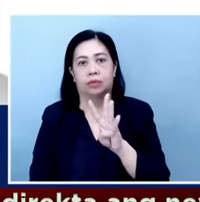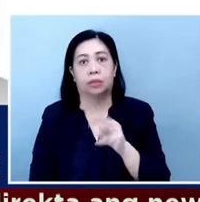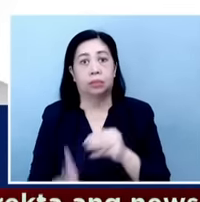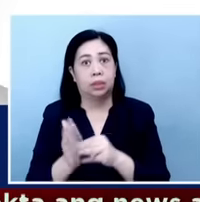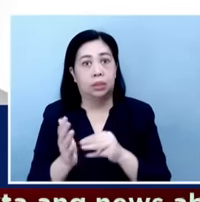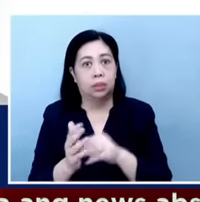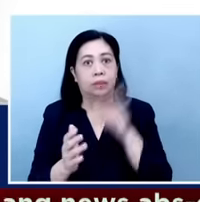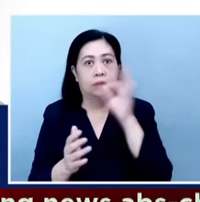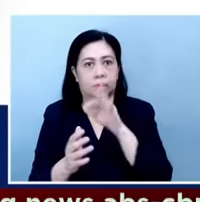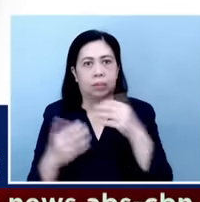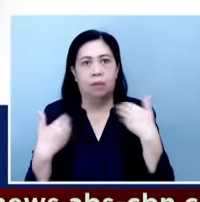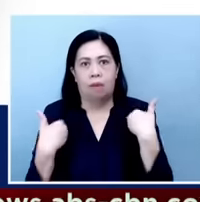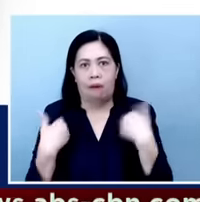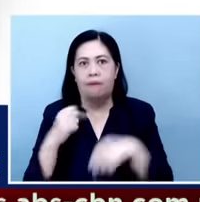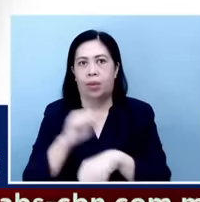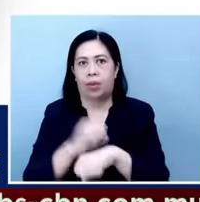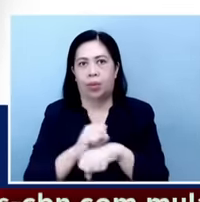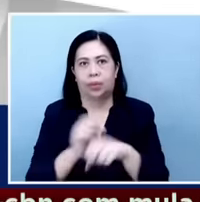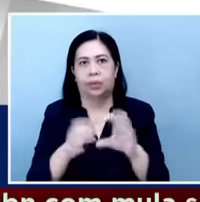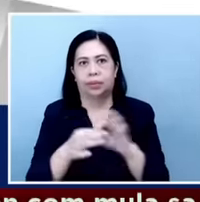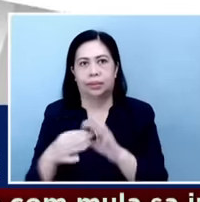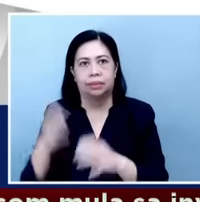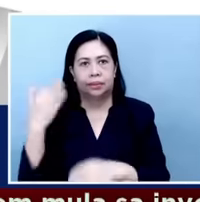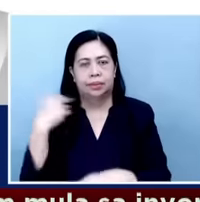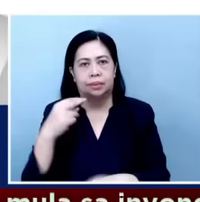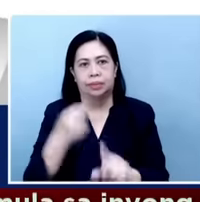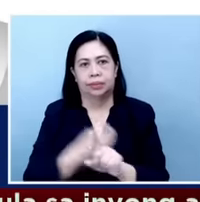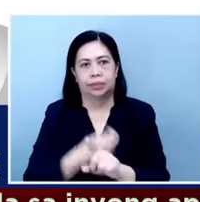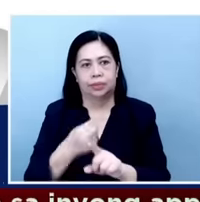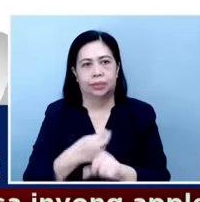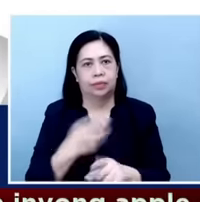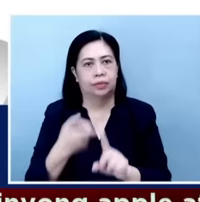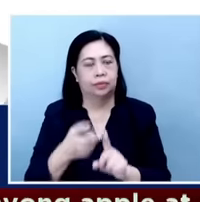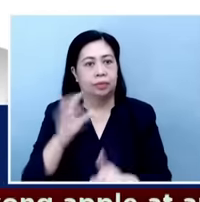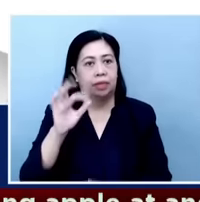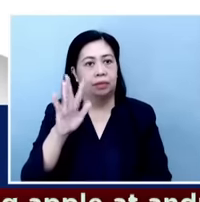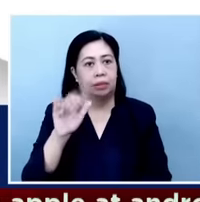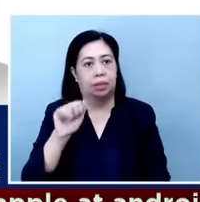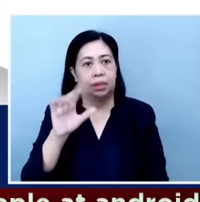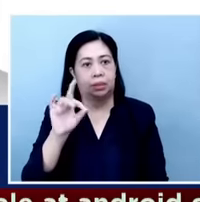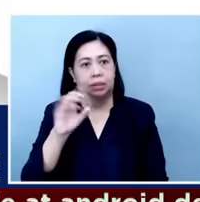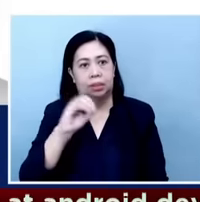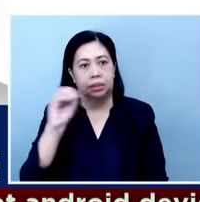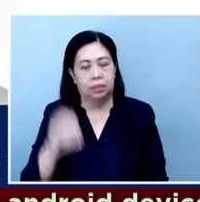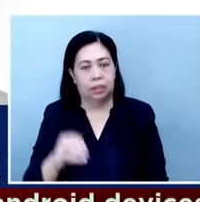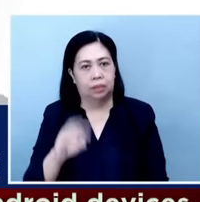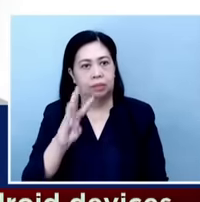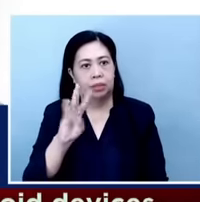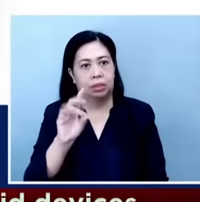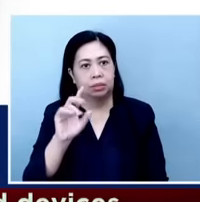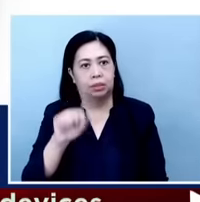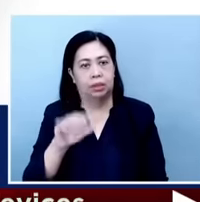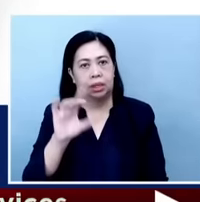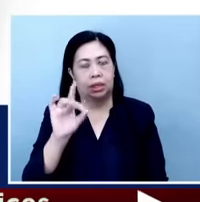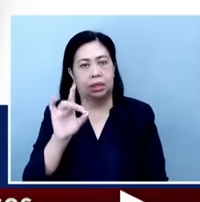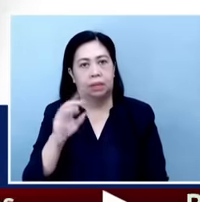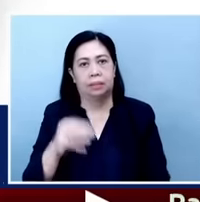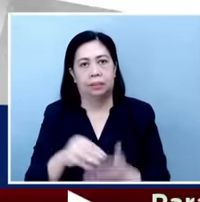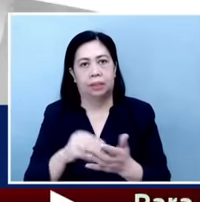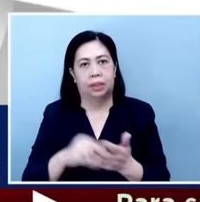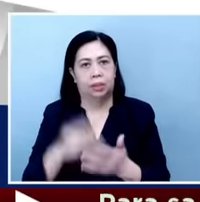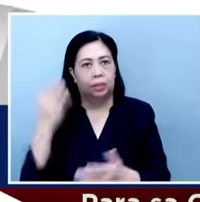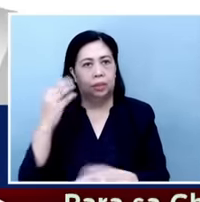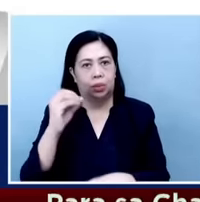na Pilipino ang may trabaho noong Nobyembre mula 95.8% o 47.80 milyon noong